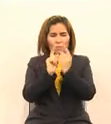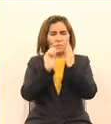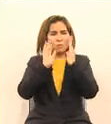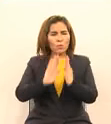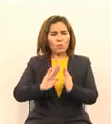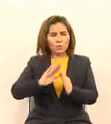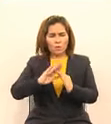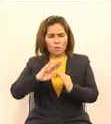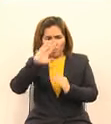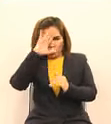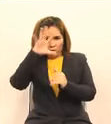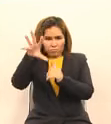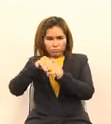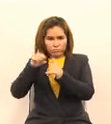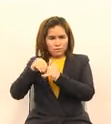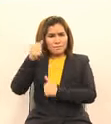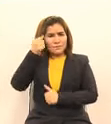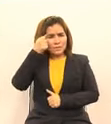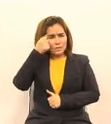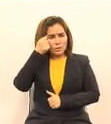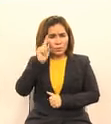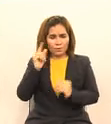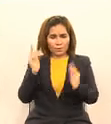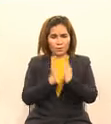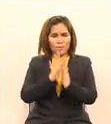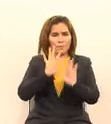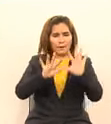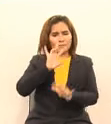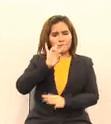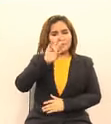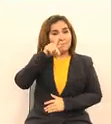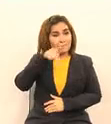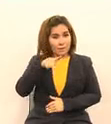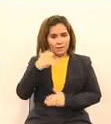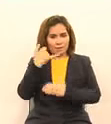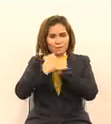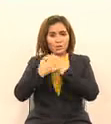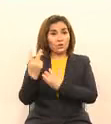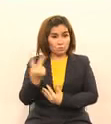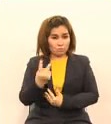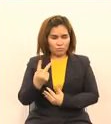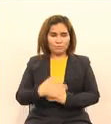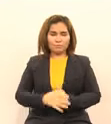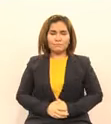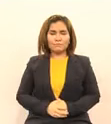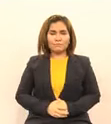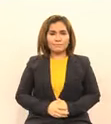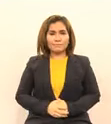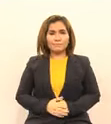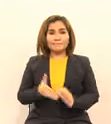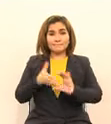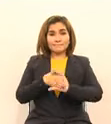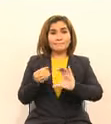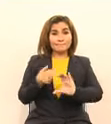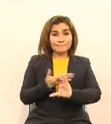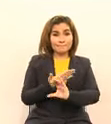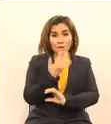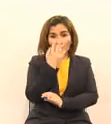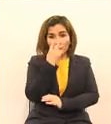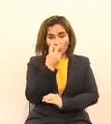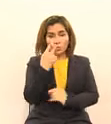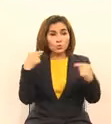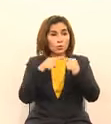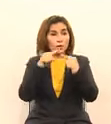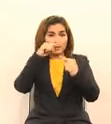ดเชื้อต่อวันอยู่ที่ประมาณ 7,000 กว่ารายนะฮะต่อวันขอสไลด์ถัดไปครับที่ทางบ้านเราเนี่ย